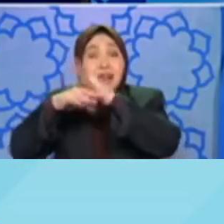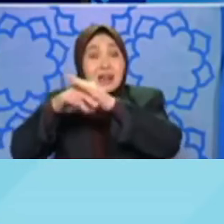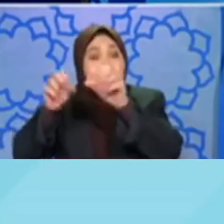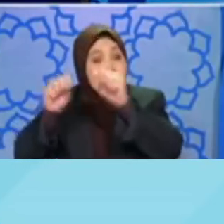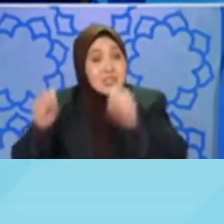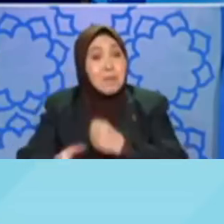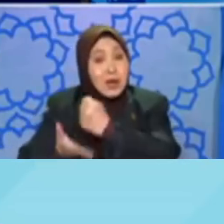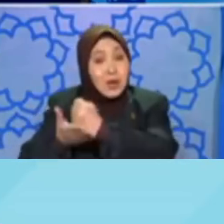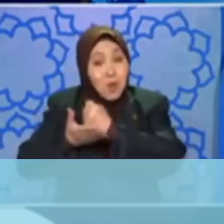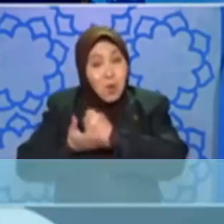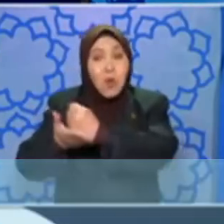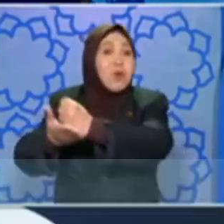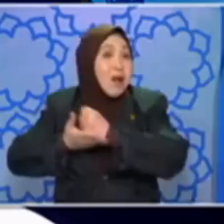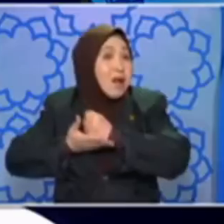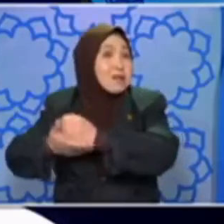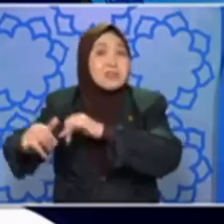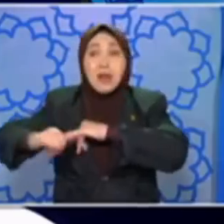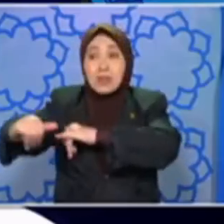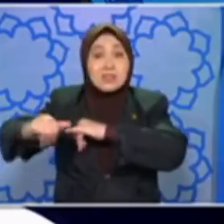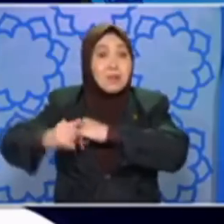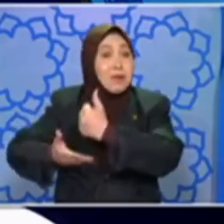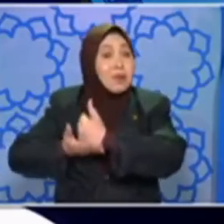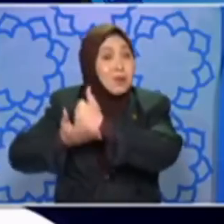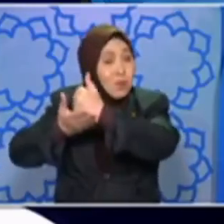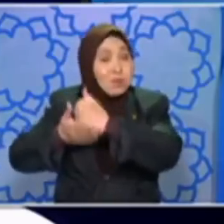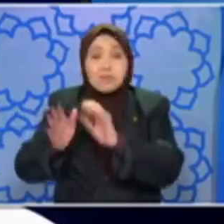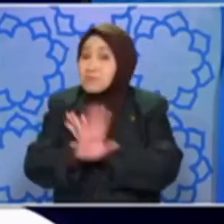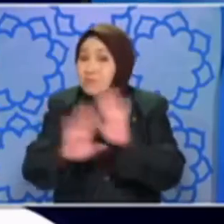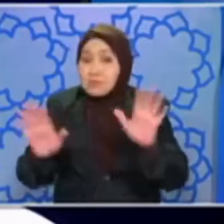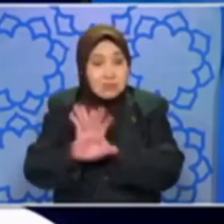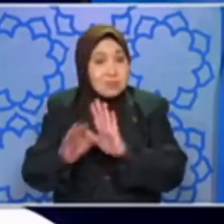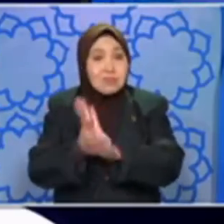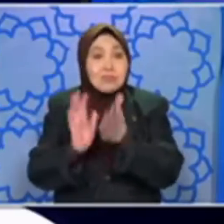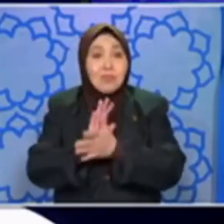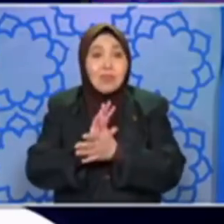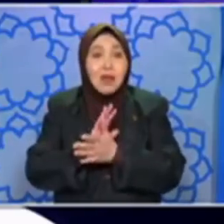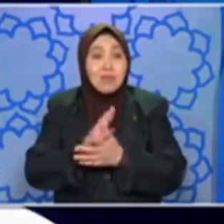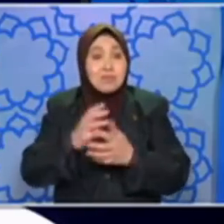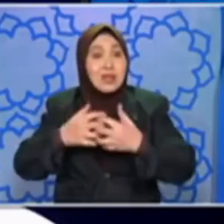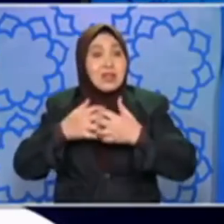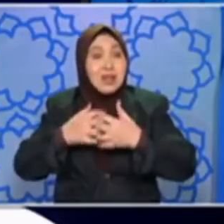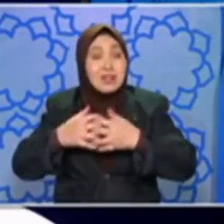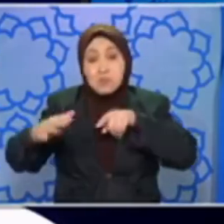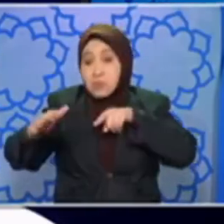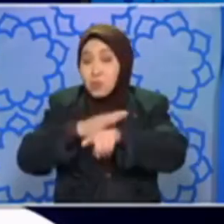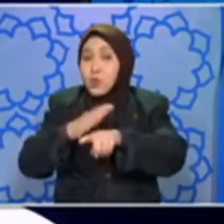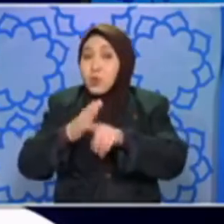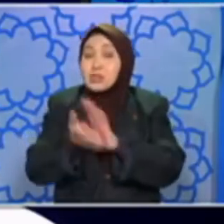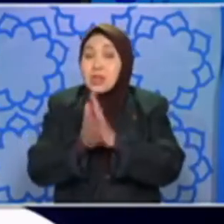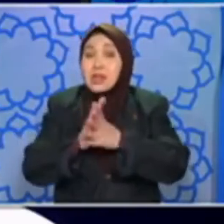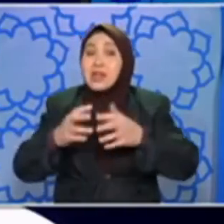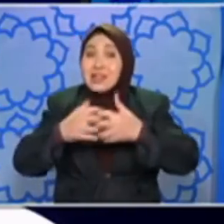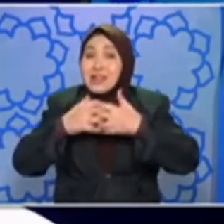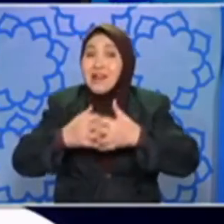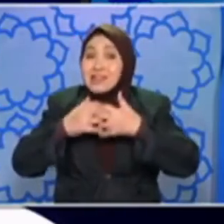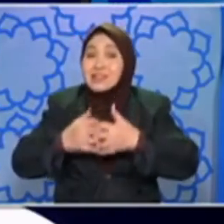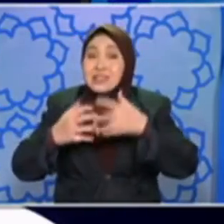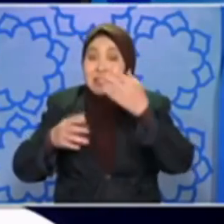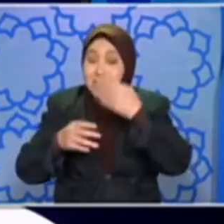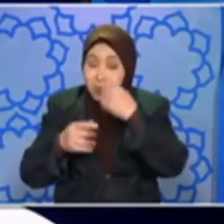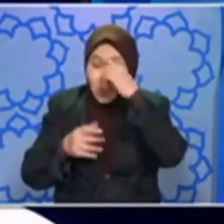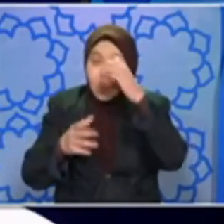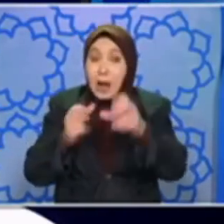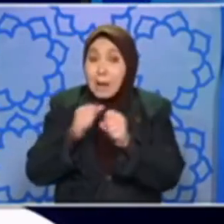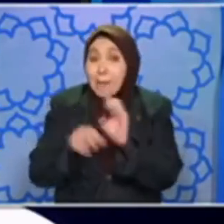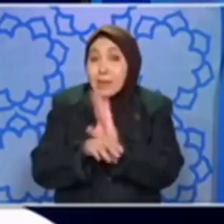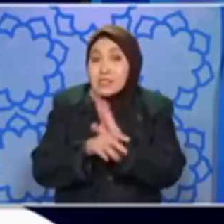ya. Mungkin kalau tadi itu jangan jadikan industri membunuh ini sebagai satu industri mendapat duit.